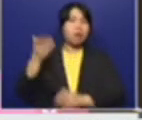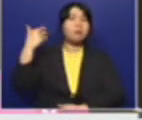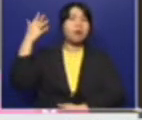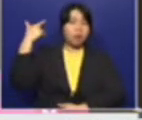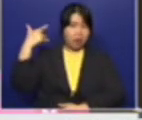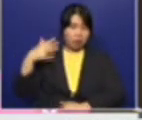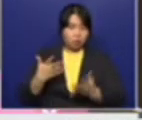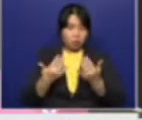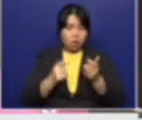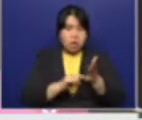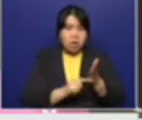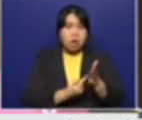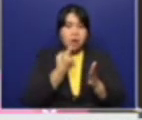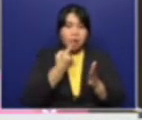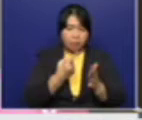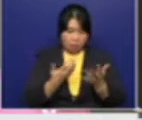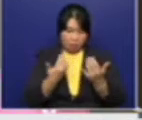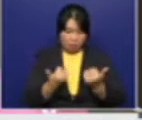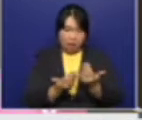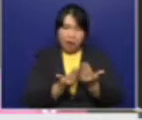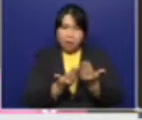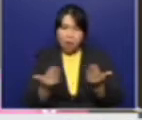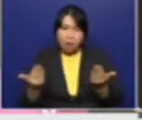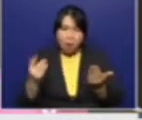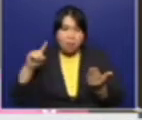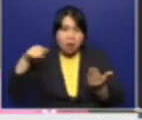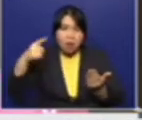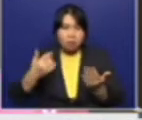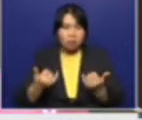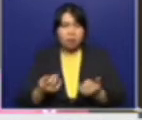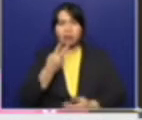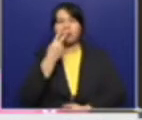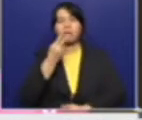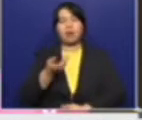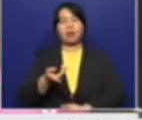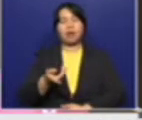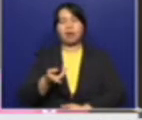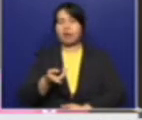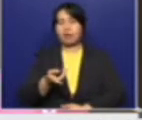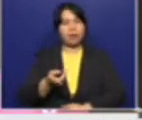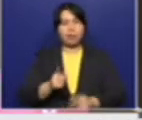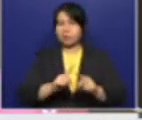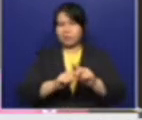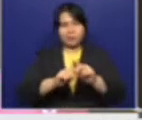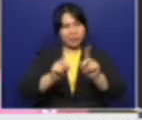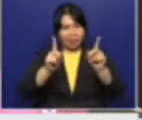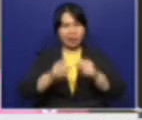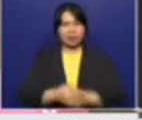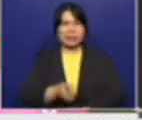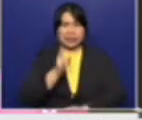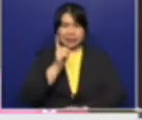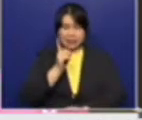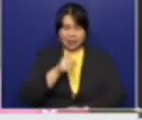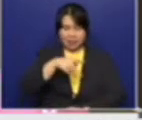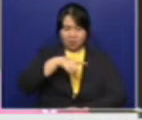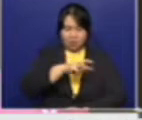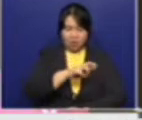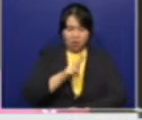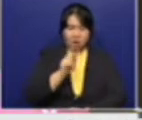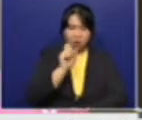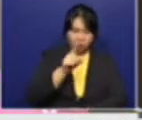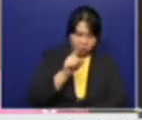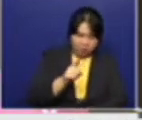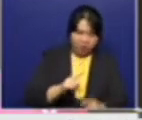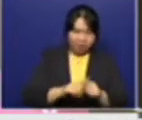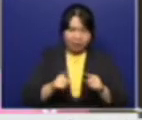นับตั้งแต่ฉบับนี้เป็นต้นไปเห็นไหมครับความต่างเรื่องเดียวกันสองมา